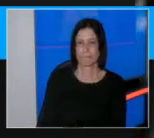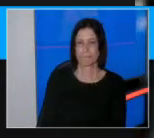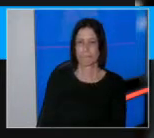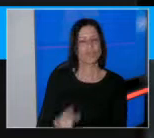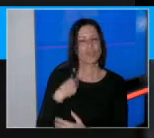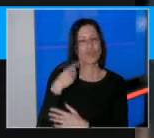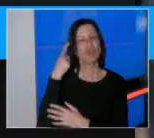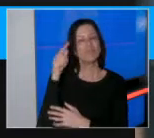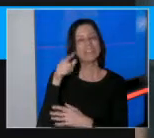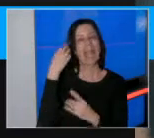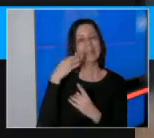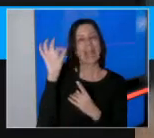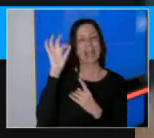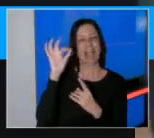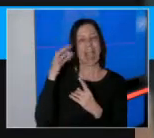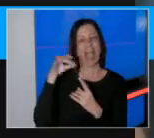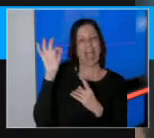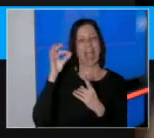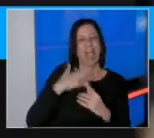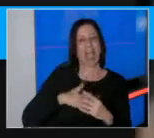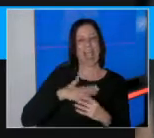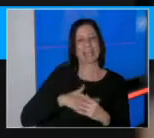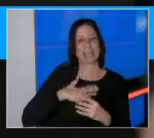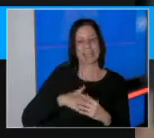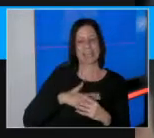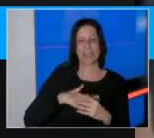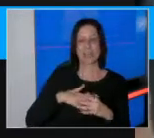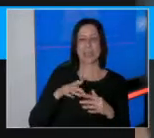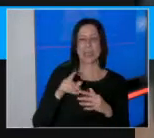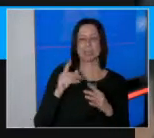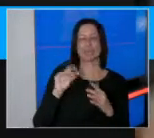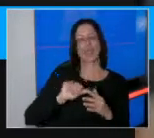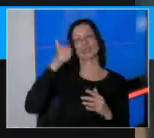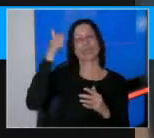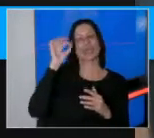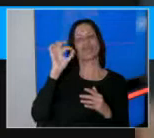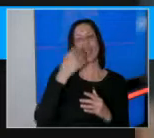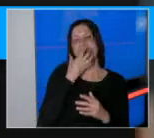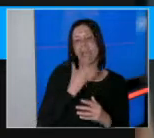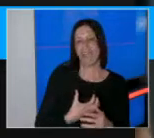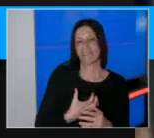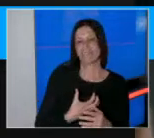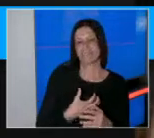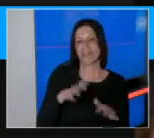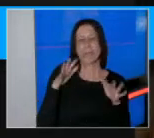אמן. אני חושב שזו הדלקה חגיגית ראשונה של הרב.